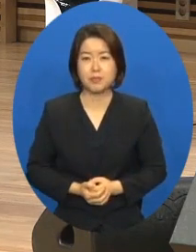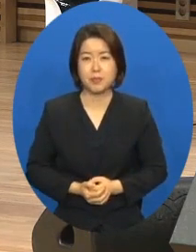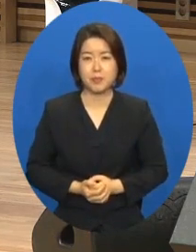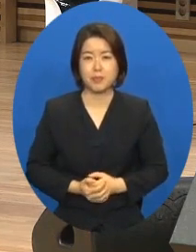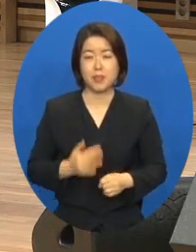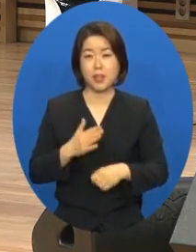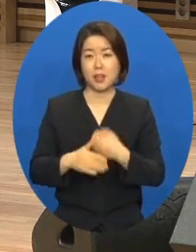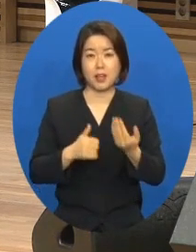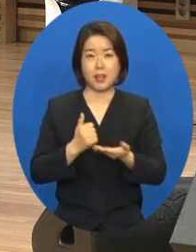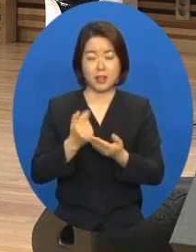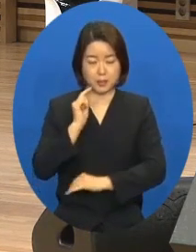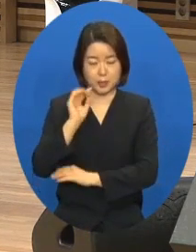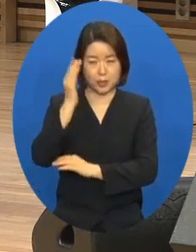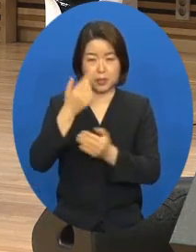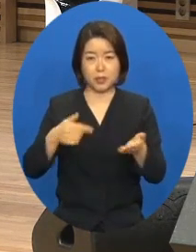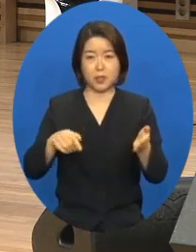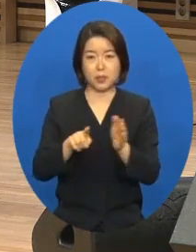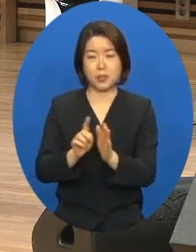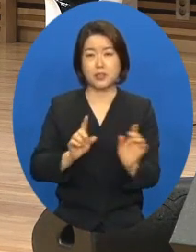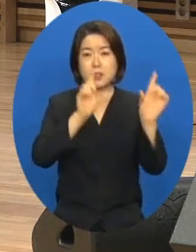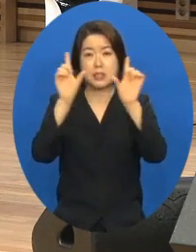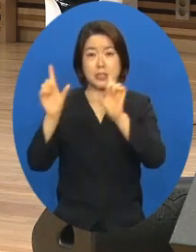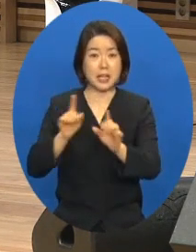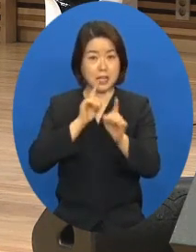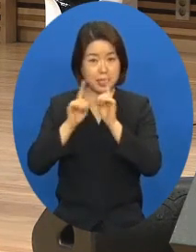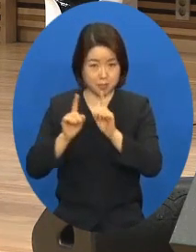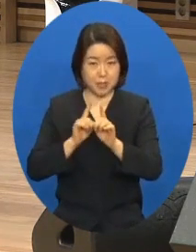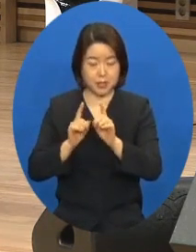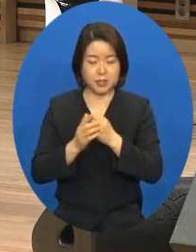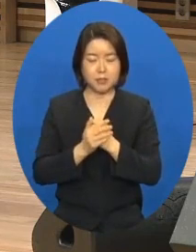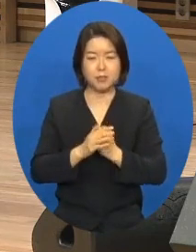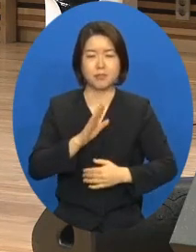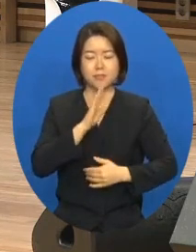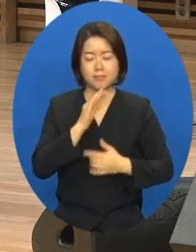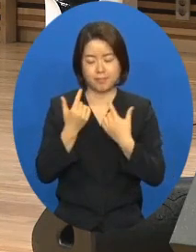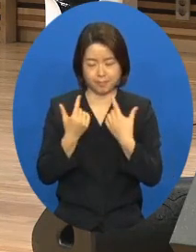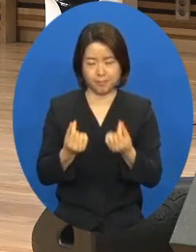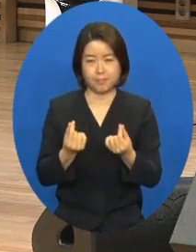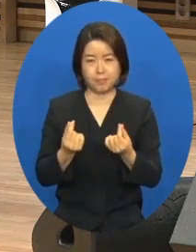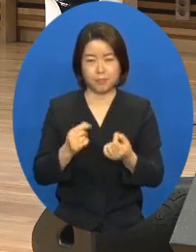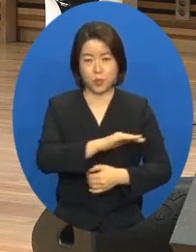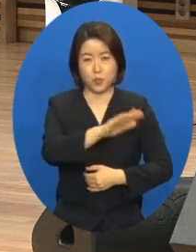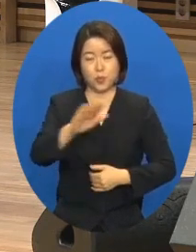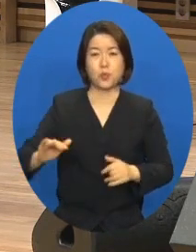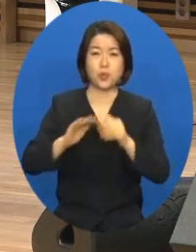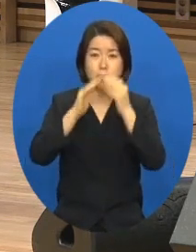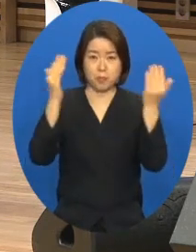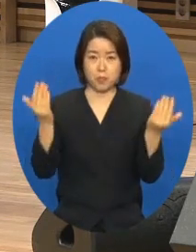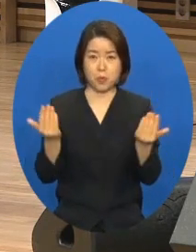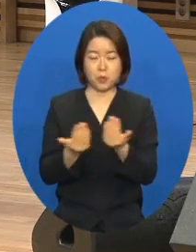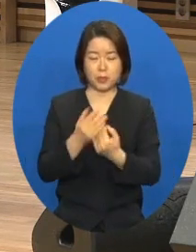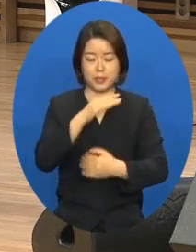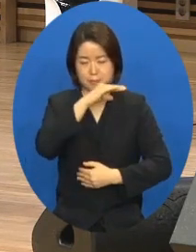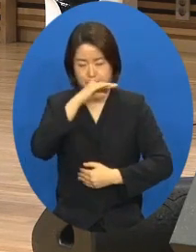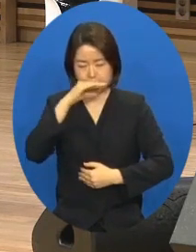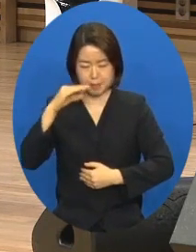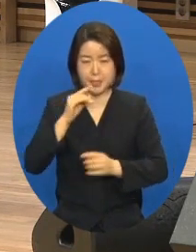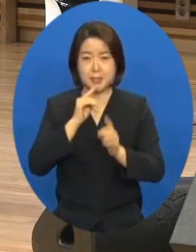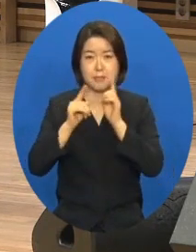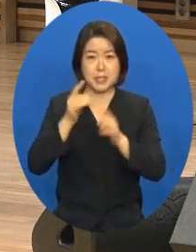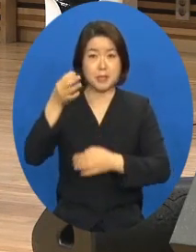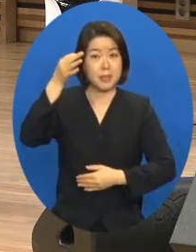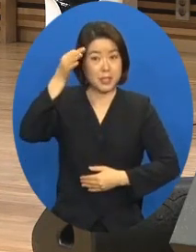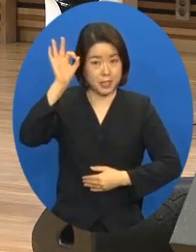하나님의 영광을 위해서 살라는 말씀은 너무나 당연하고 우리 모두가 다 옳은 말씀이라고 다